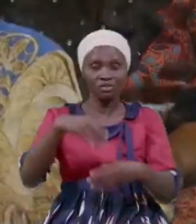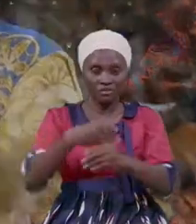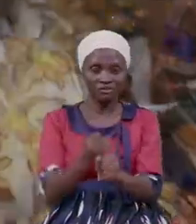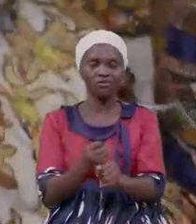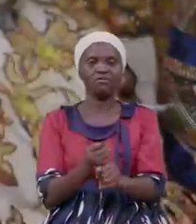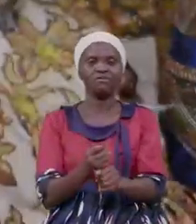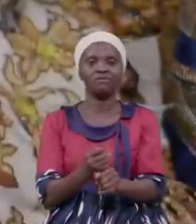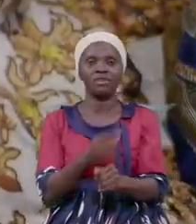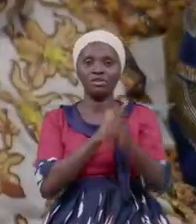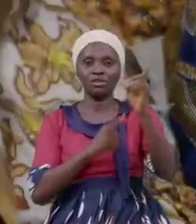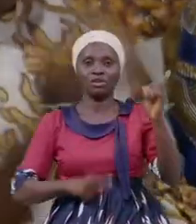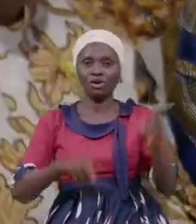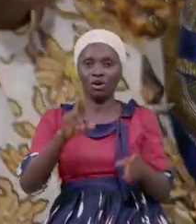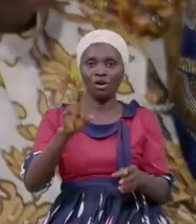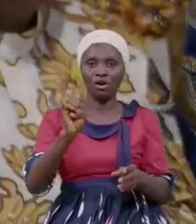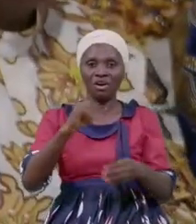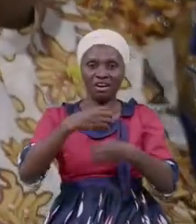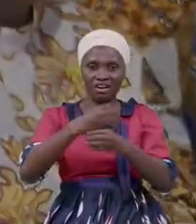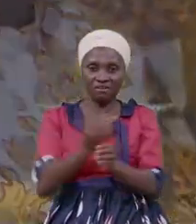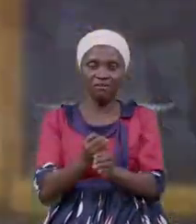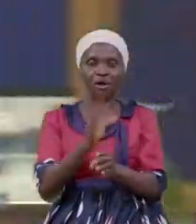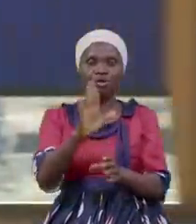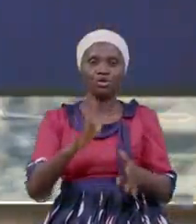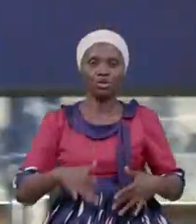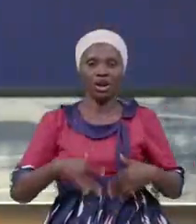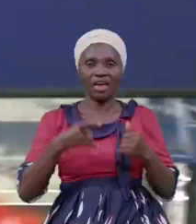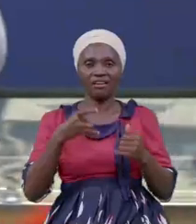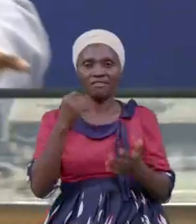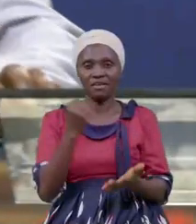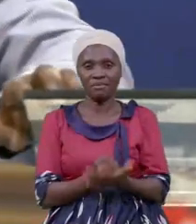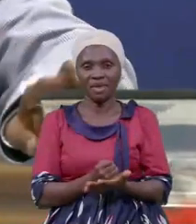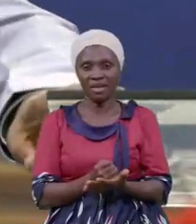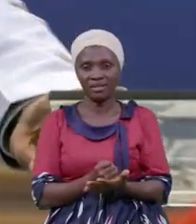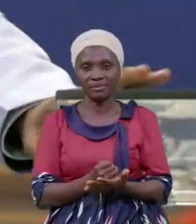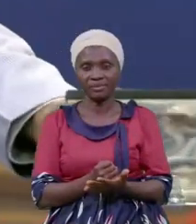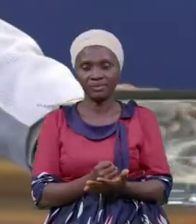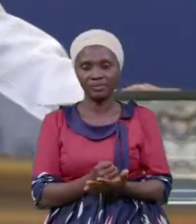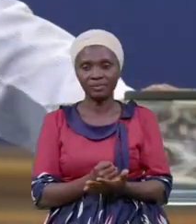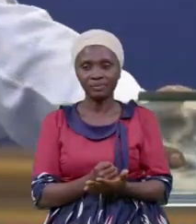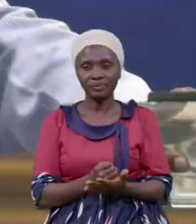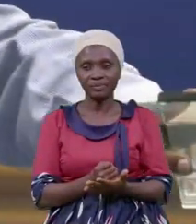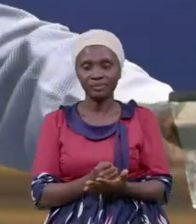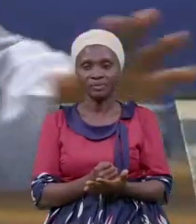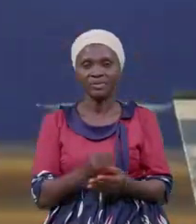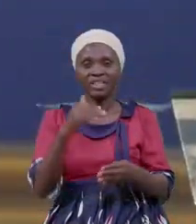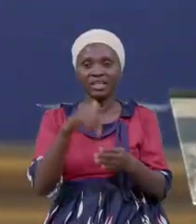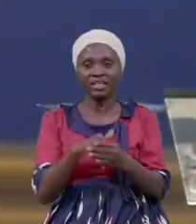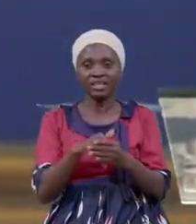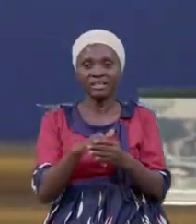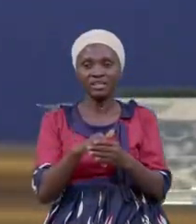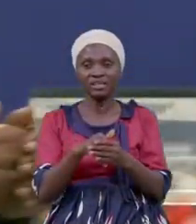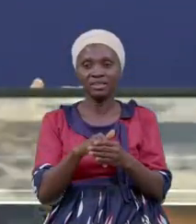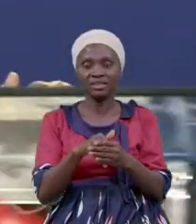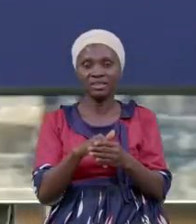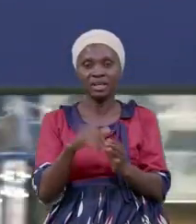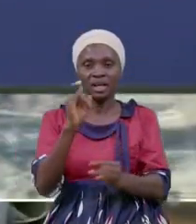reforme ta vie voyons ceci en Isaïe chapitre 43